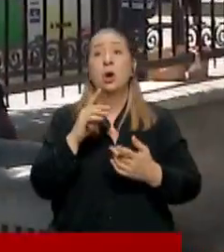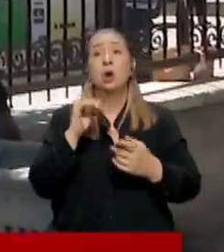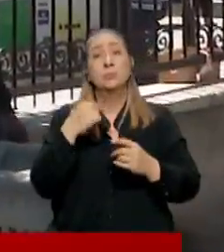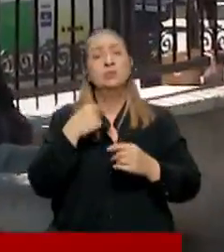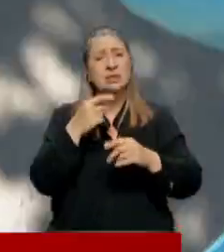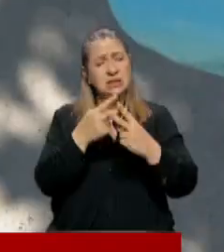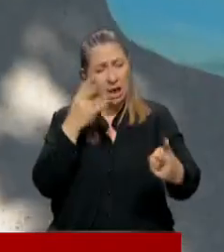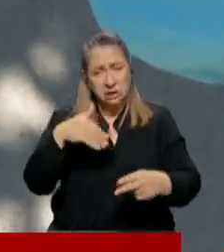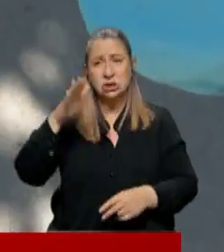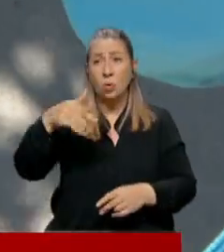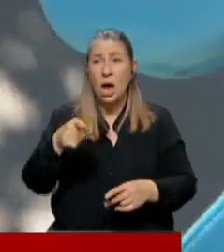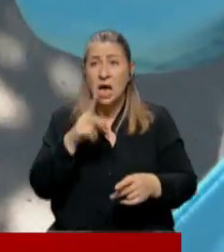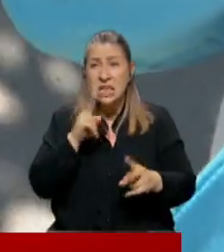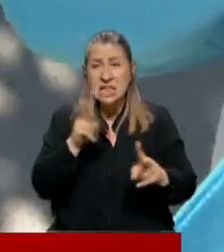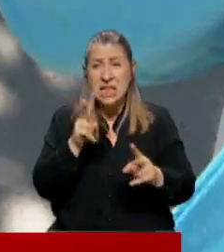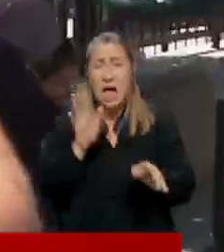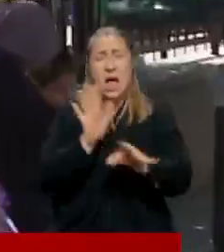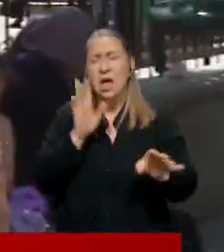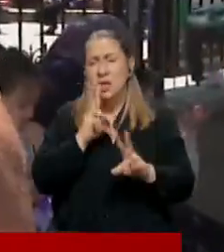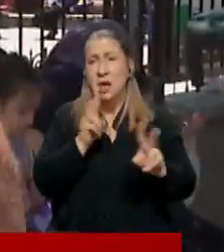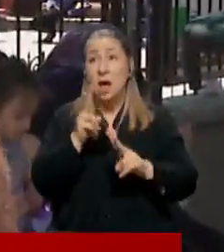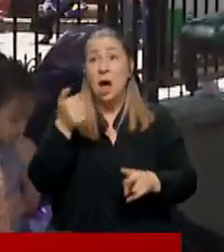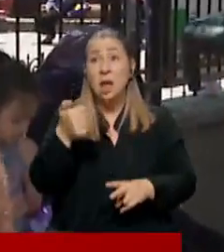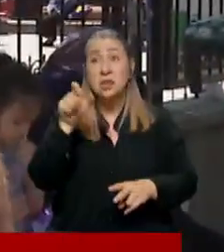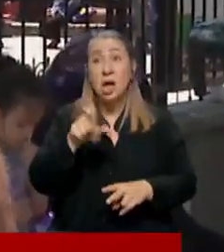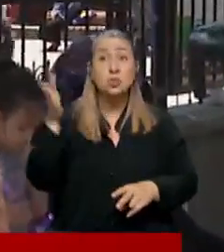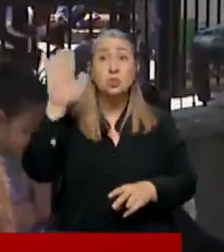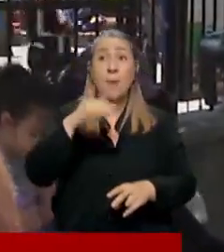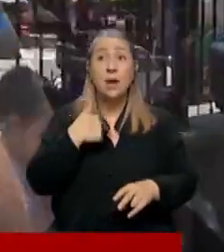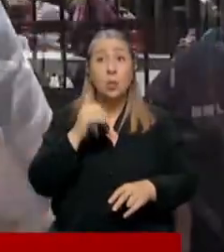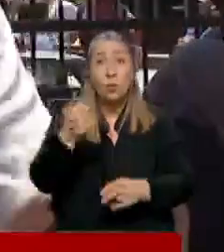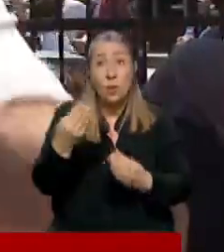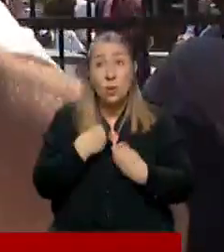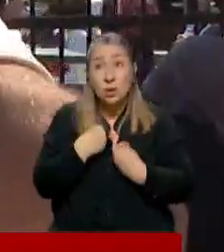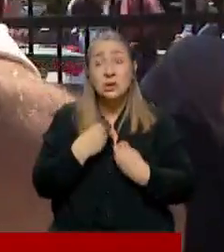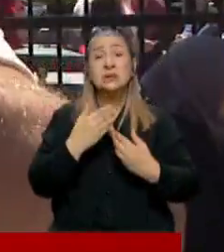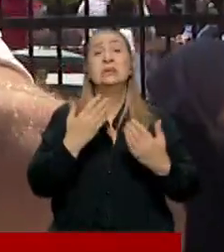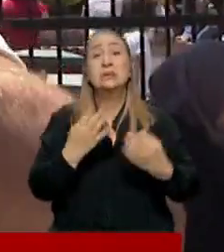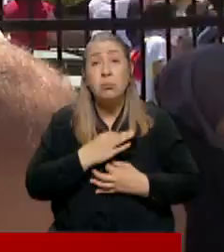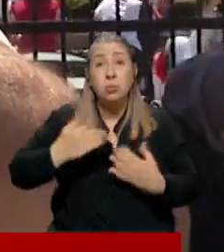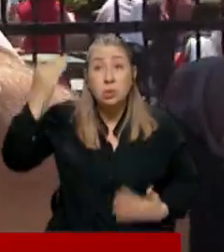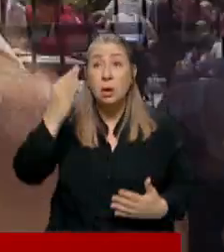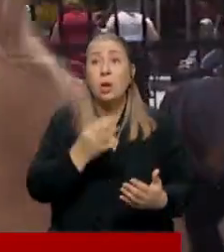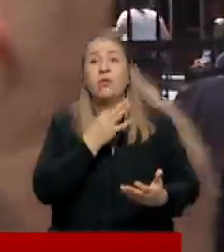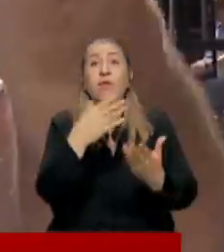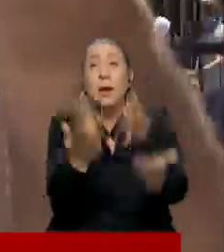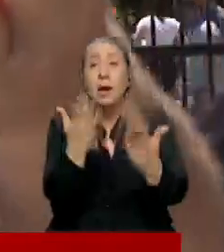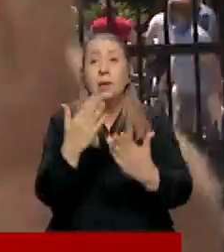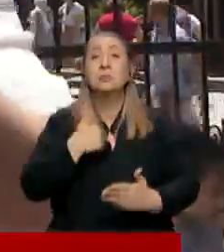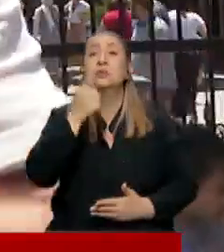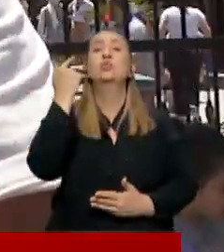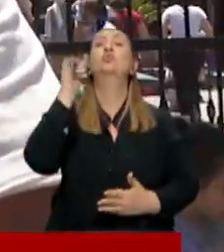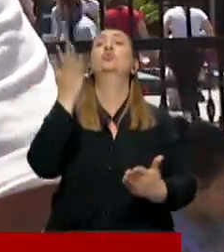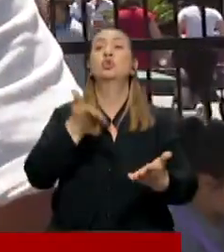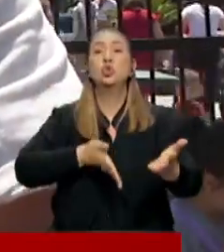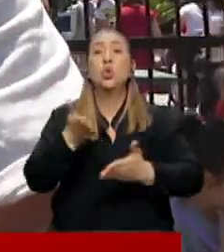mi çağıracağız diyorlar. Öyle canım yanıyor ki bir yere değdiği zaman. 6 ay sonraya bana gün veriyor. Sayın büyüklerim ya. Lütfen ya, bizi hiç duymuyor